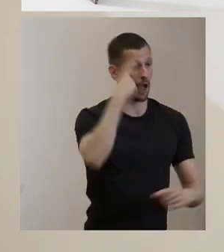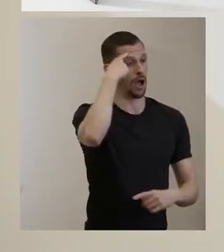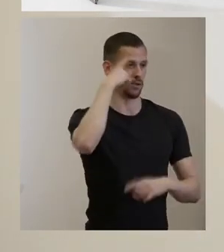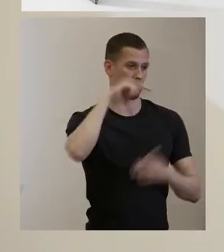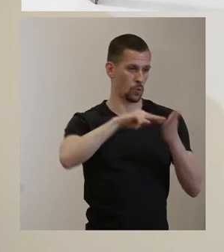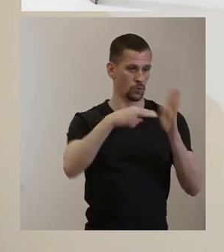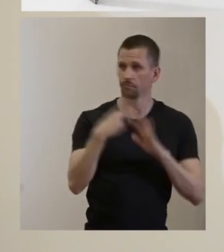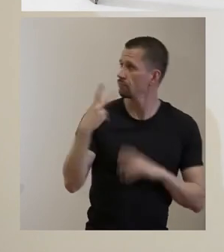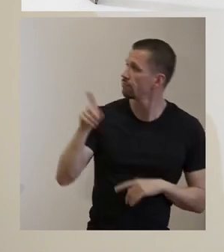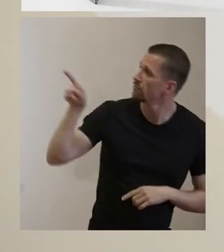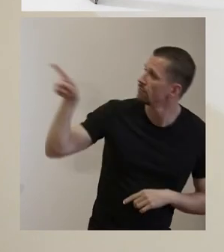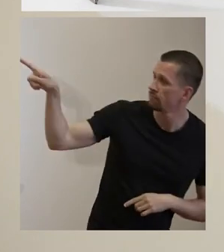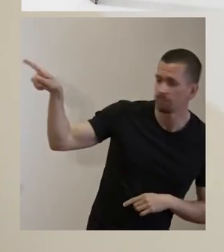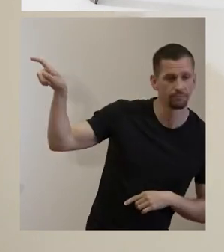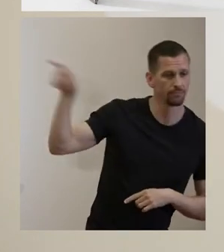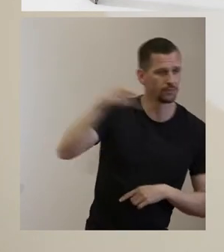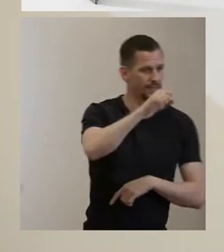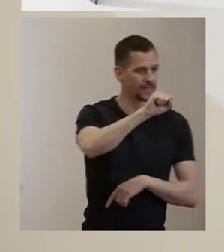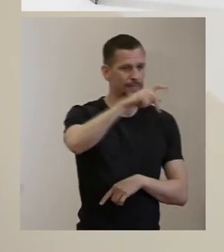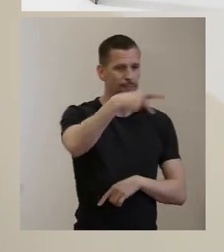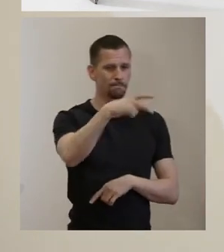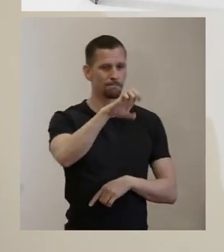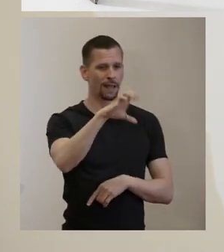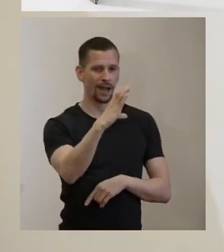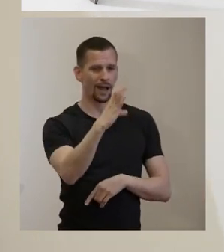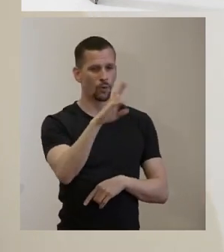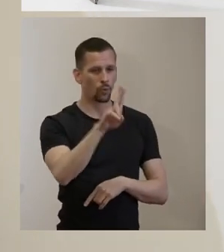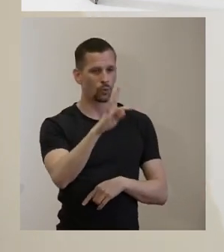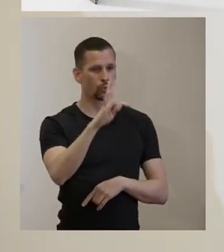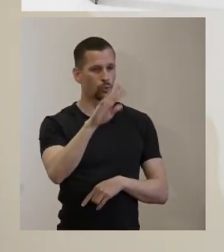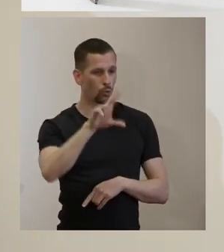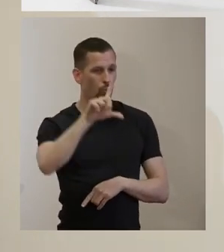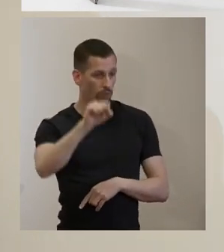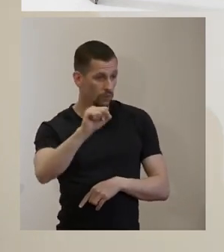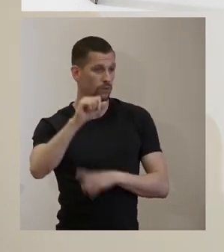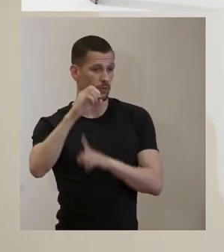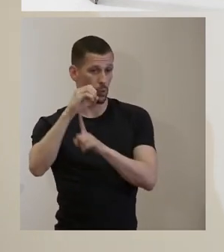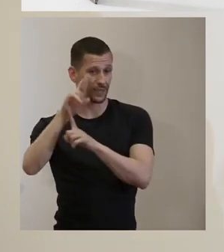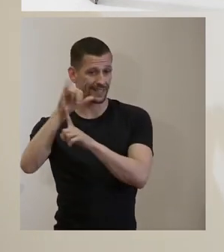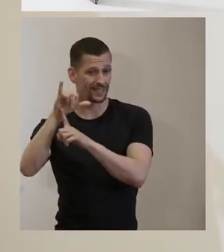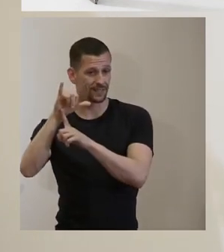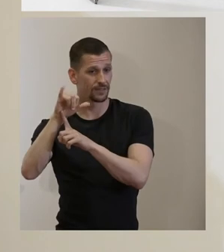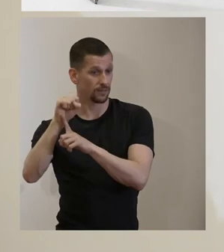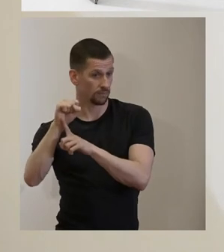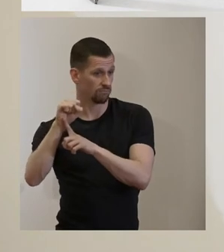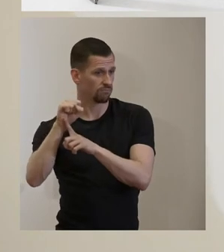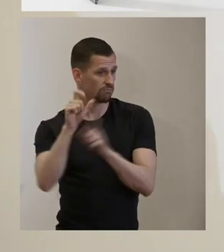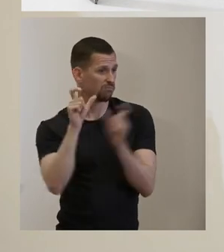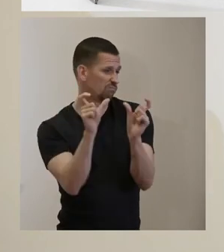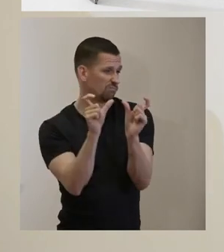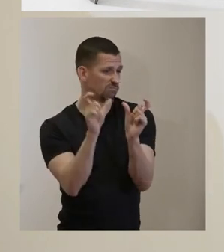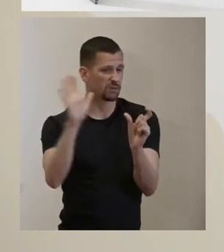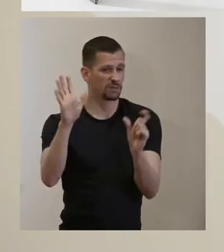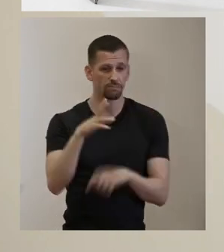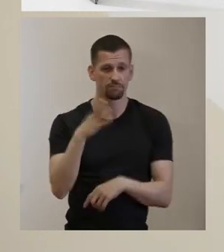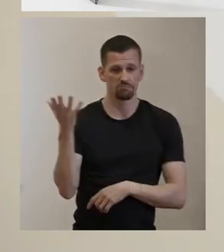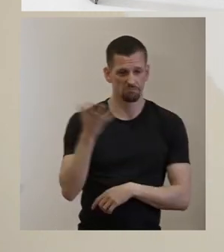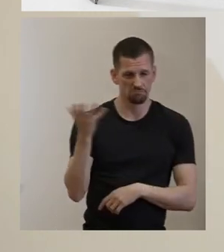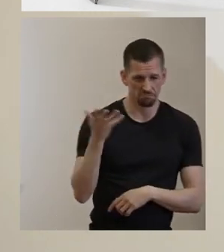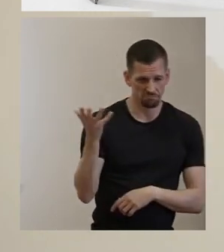Le terme de speculum oris désigne un objet servant à dilater les cavités. Le speculum oris, oris, bouche en